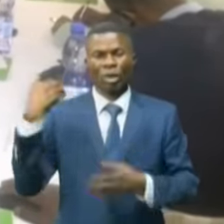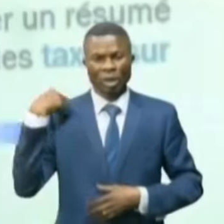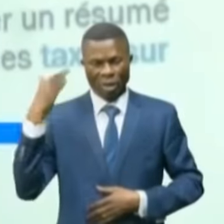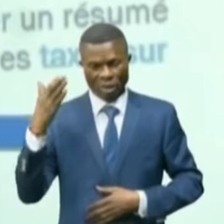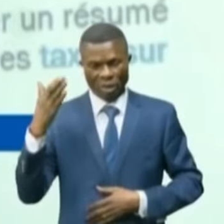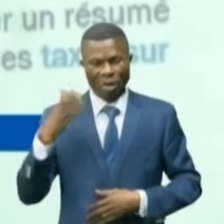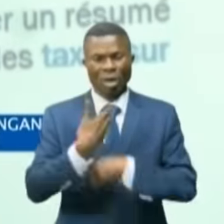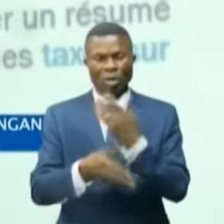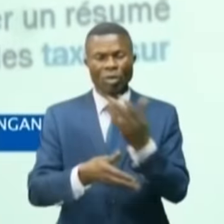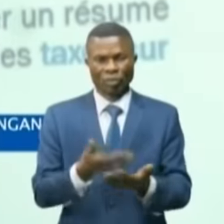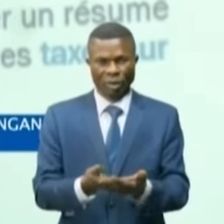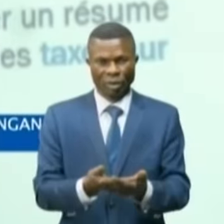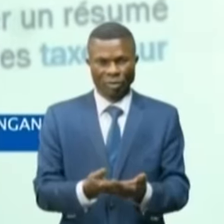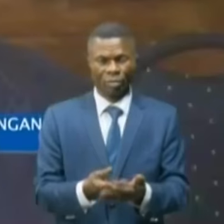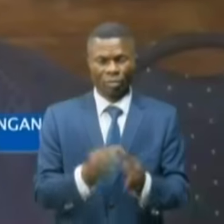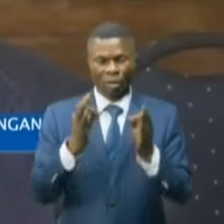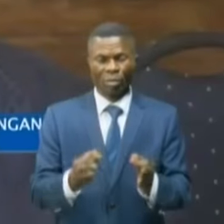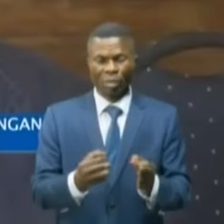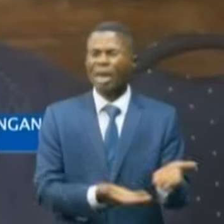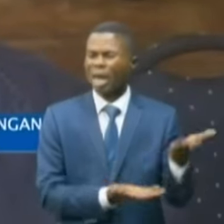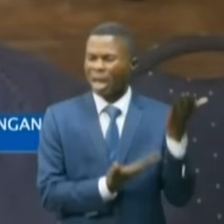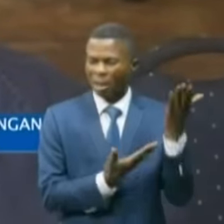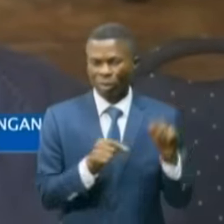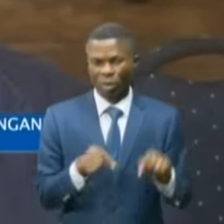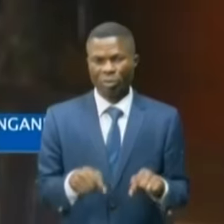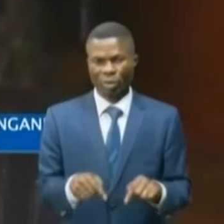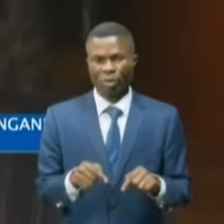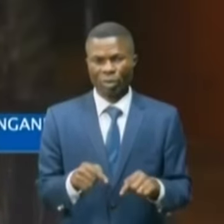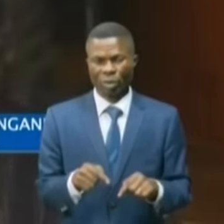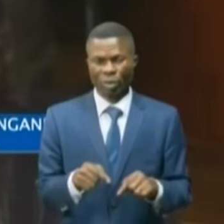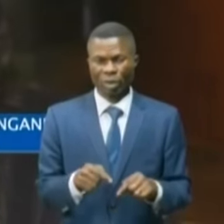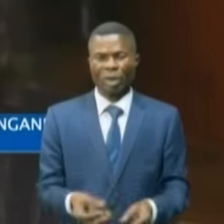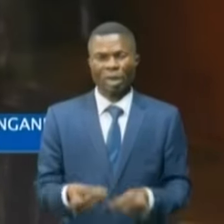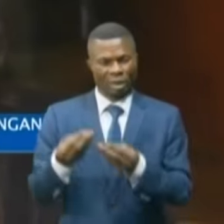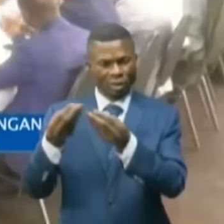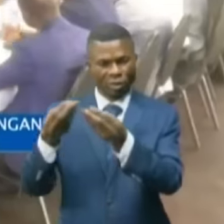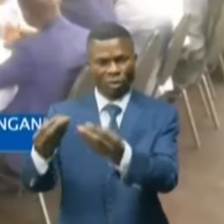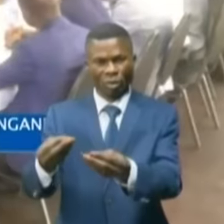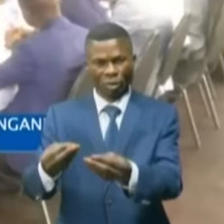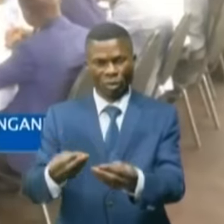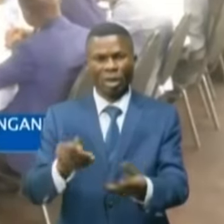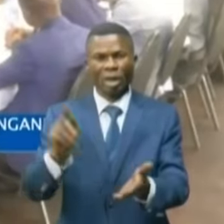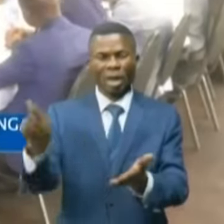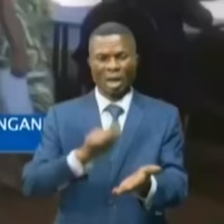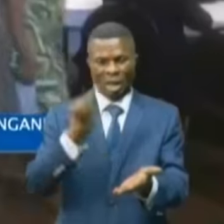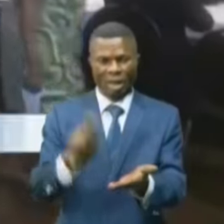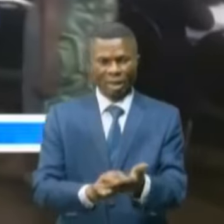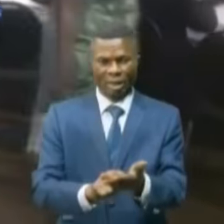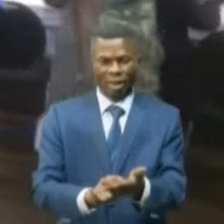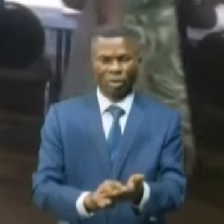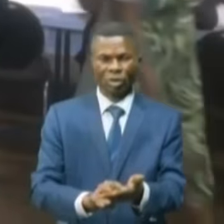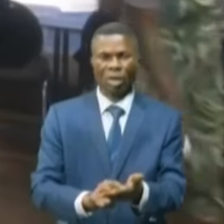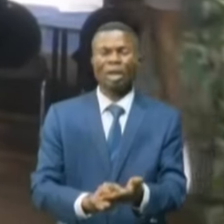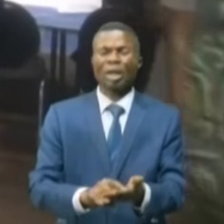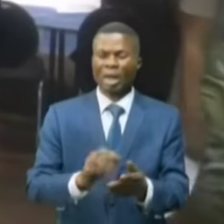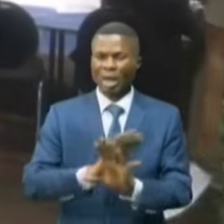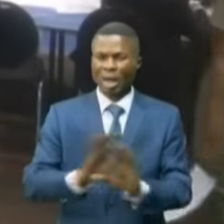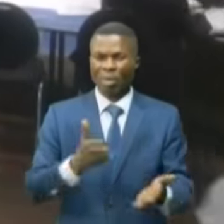ont effectuées, d'où la nécessité de leur octroyer des attestations fiscales y afférentes.